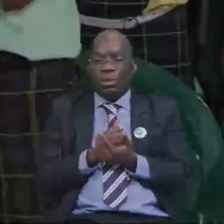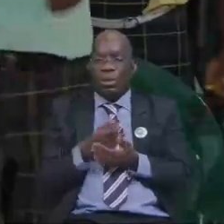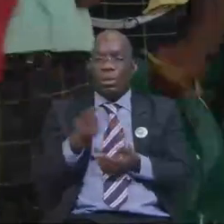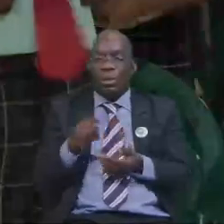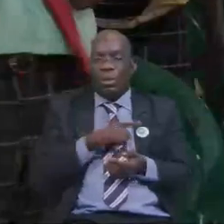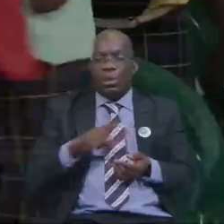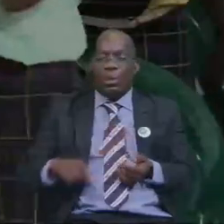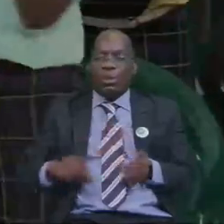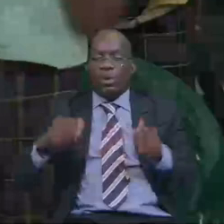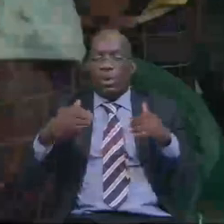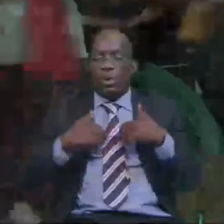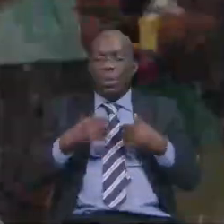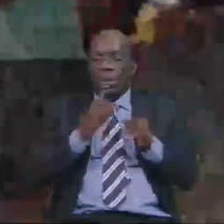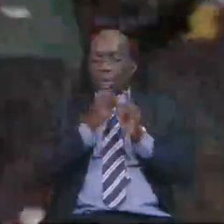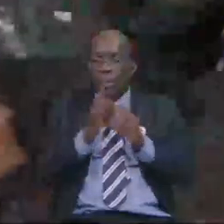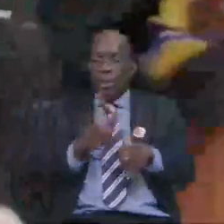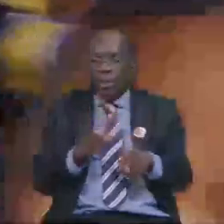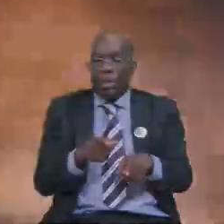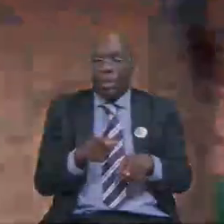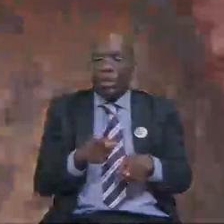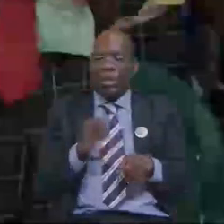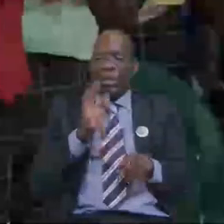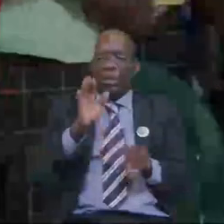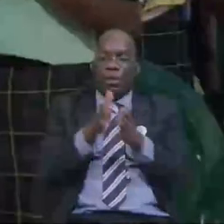le Seigneur a exaucé vos prières